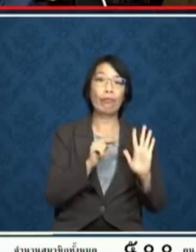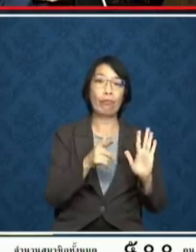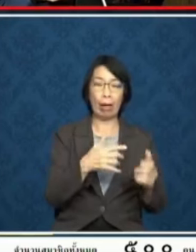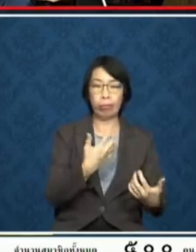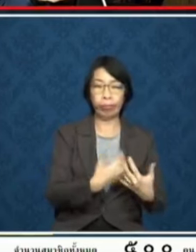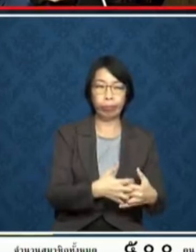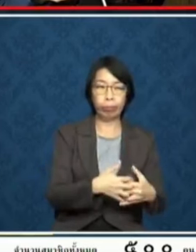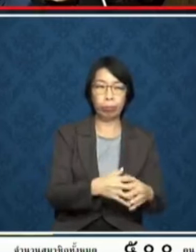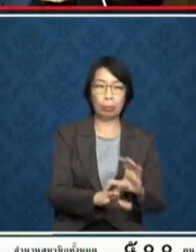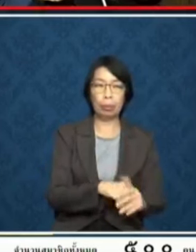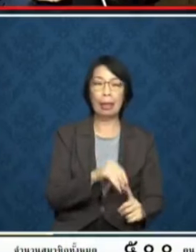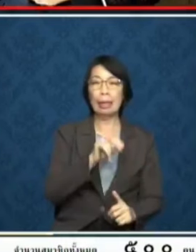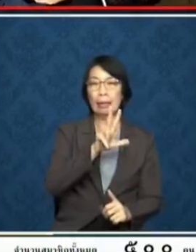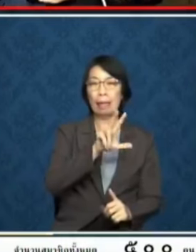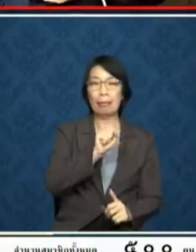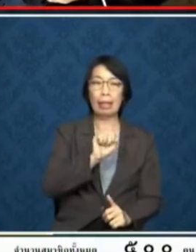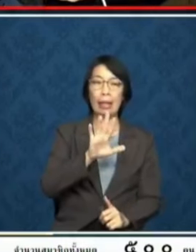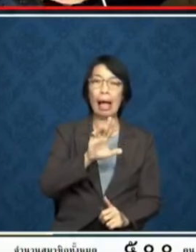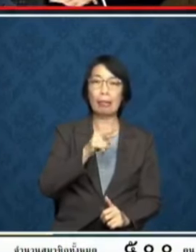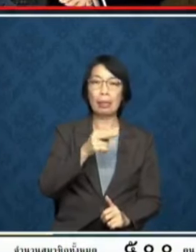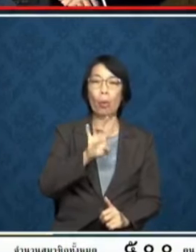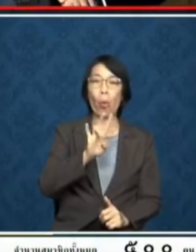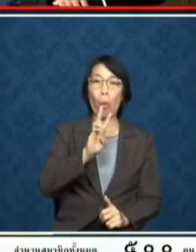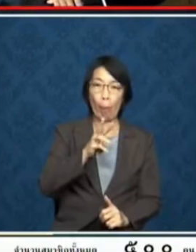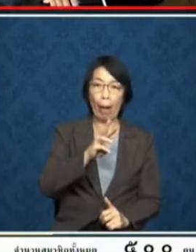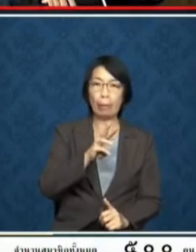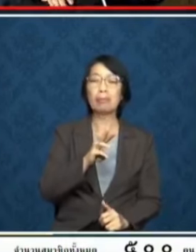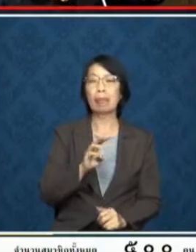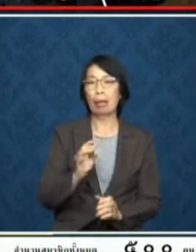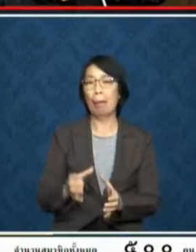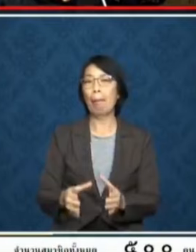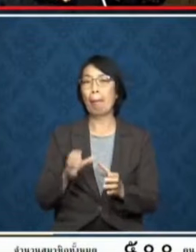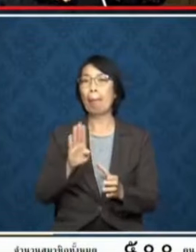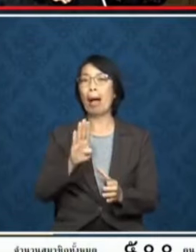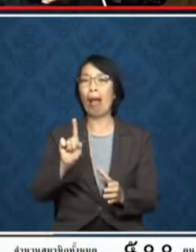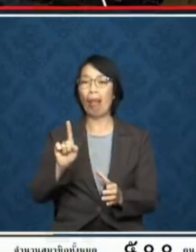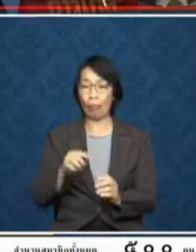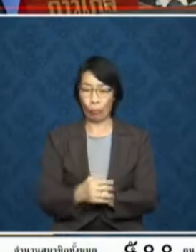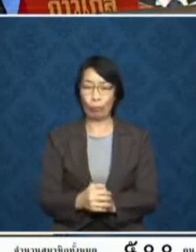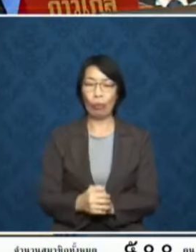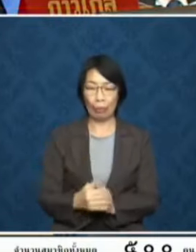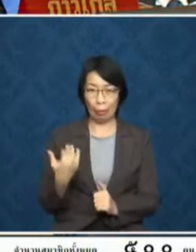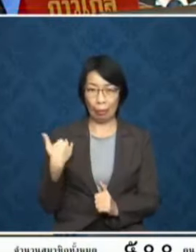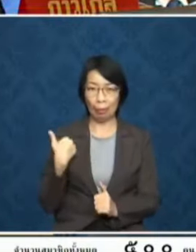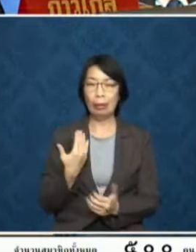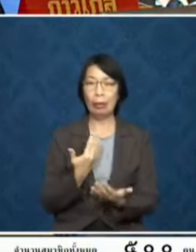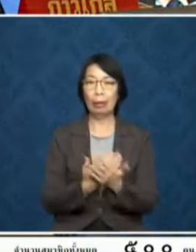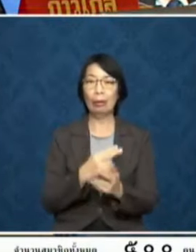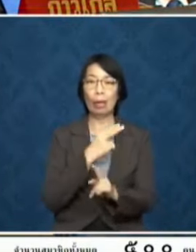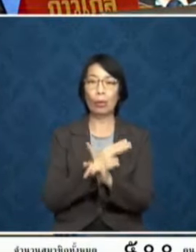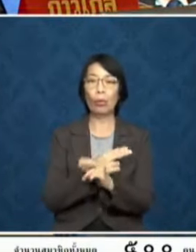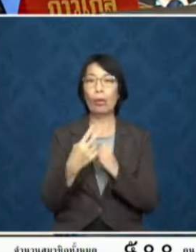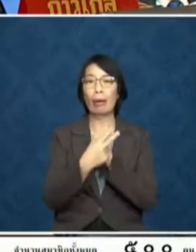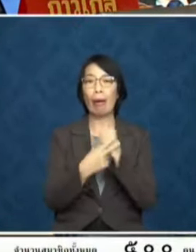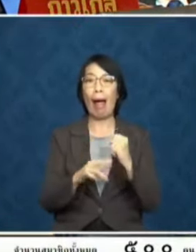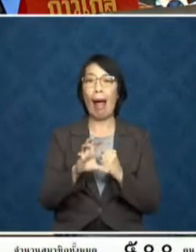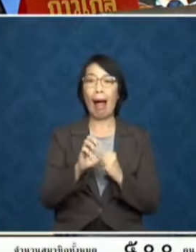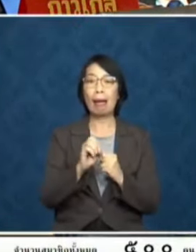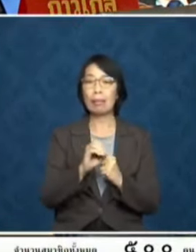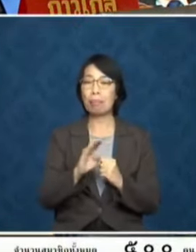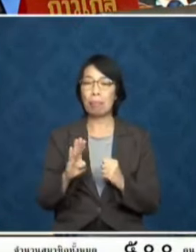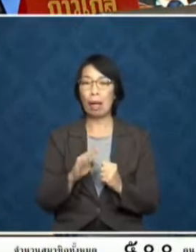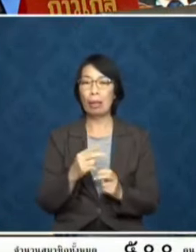าเรลเมื่อคำนวณด้วยราคากลางย้อนหลัง60ปีด้วยราคา50เหรียญสหรัฐต่อบาเรล